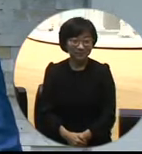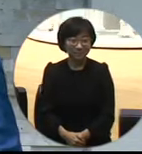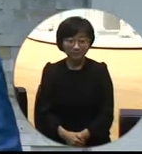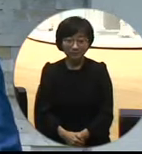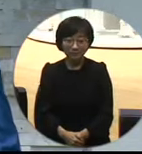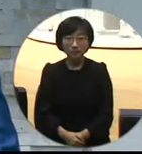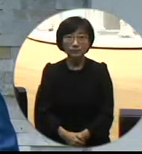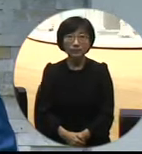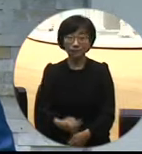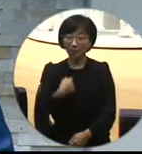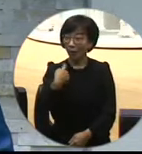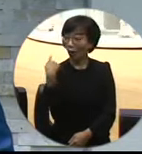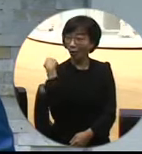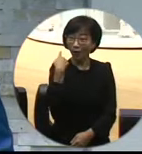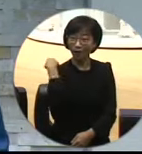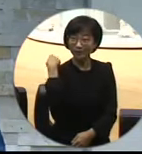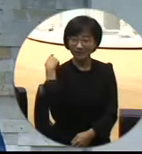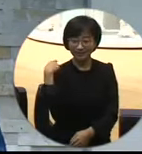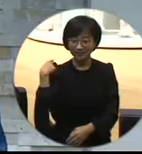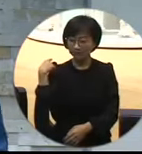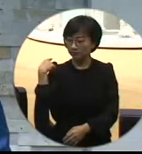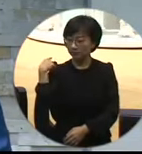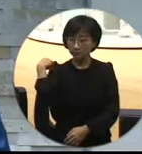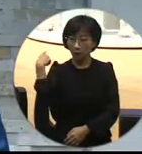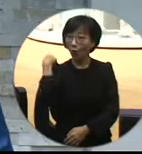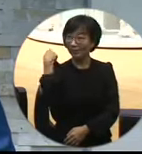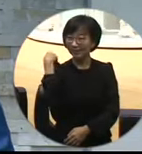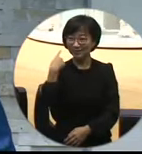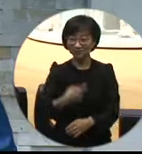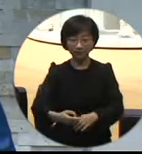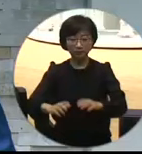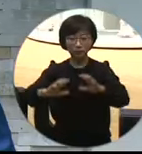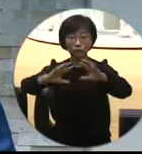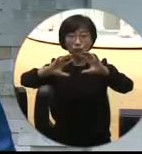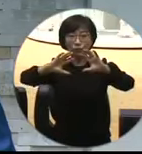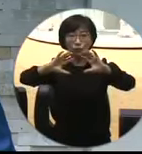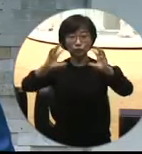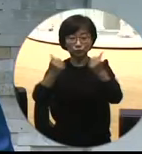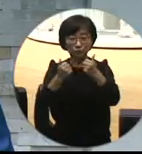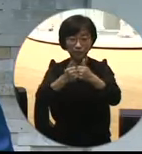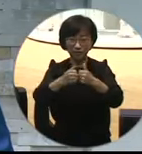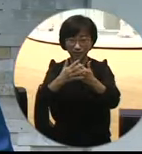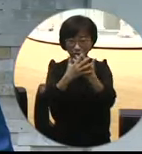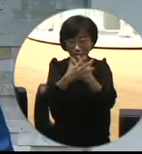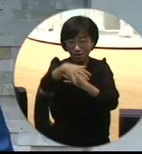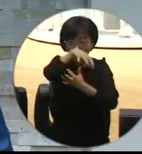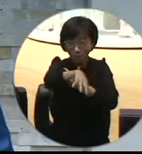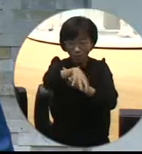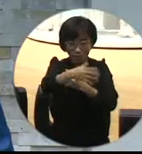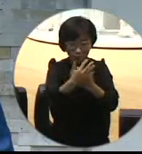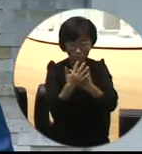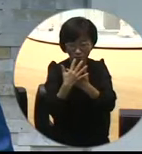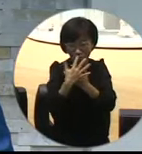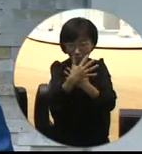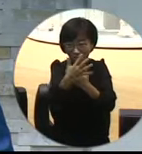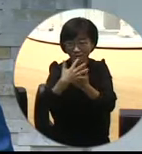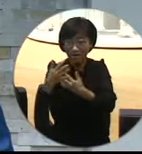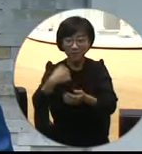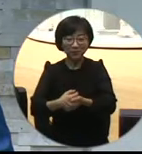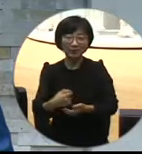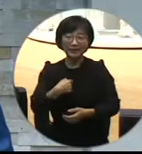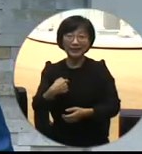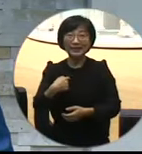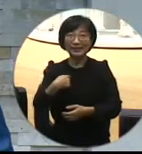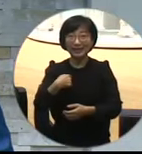국회에서 앞에서 한 2만 명이 모였는데 제가 이제 예배를 30분간 예배하는 중에 설교를 한 10분